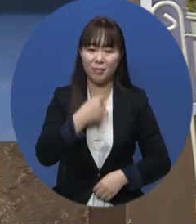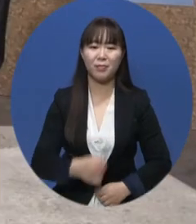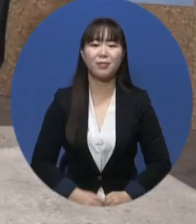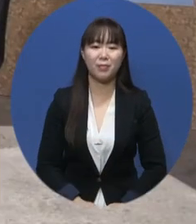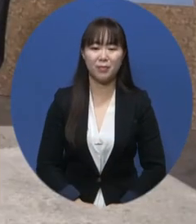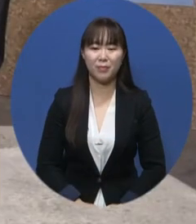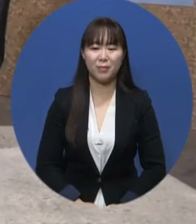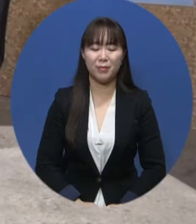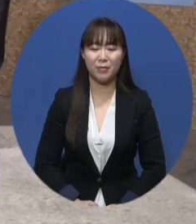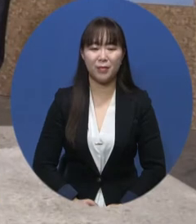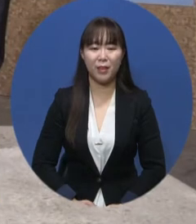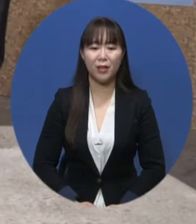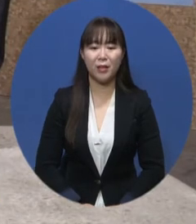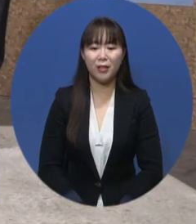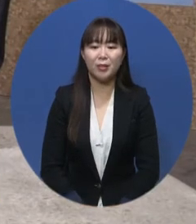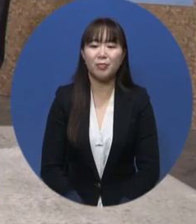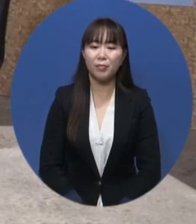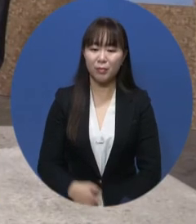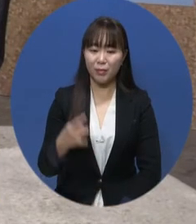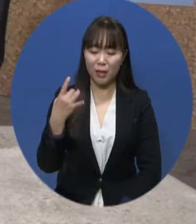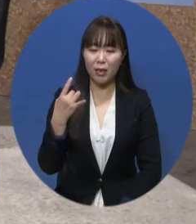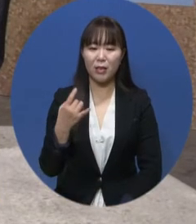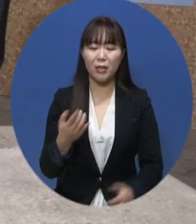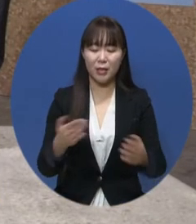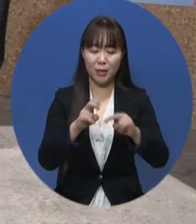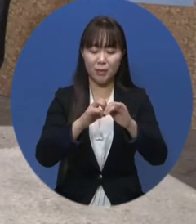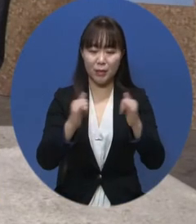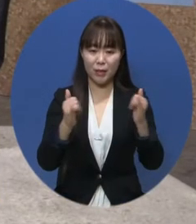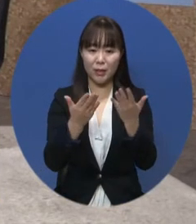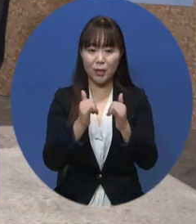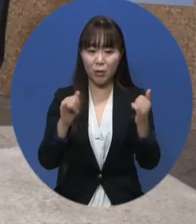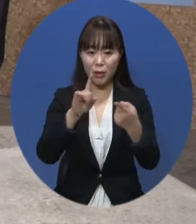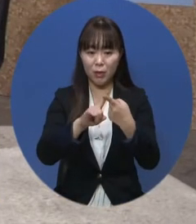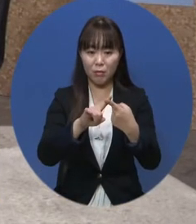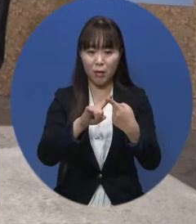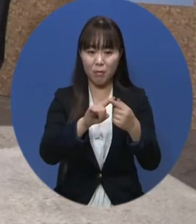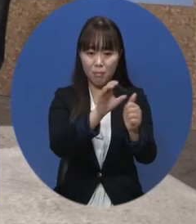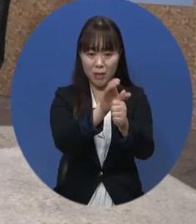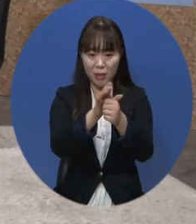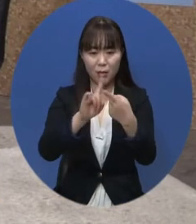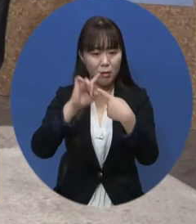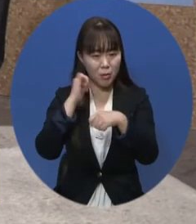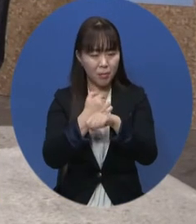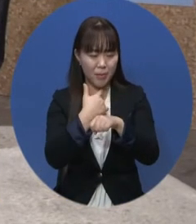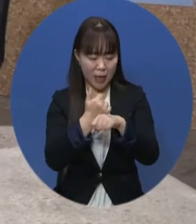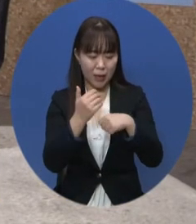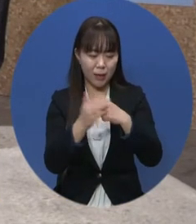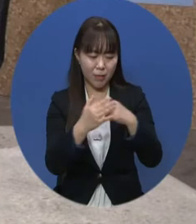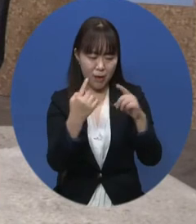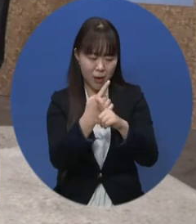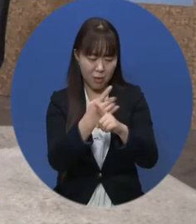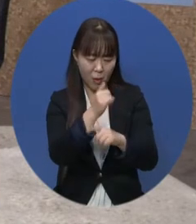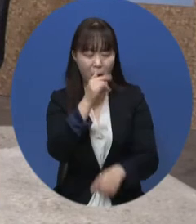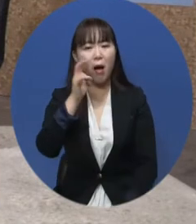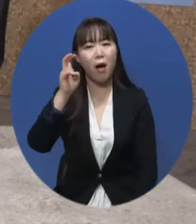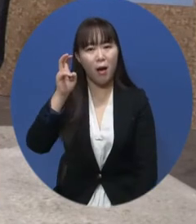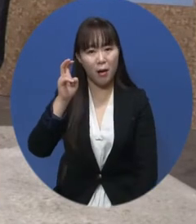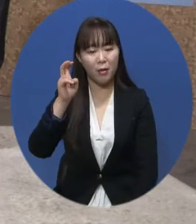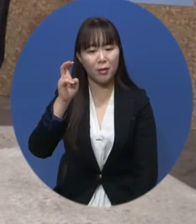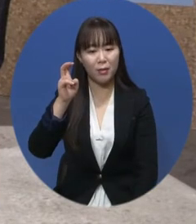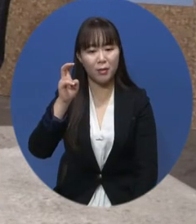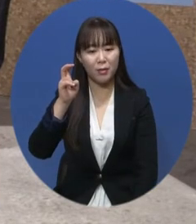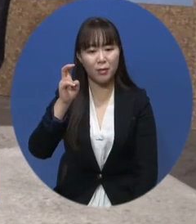네. 원래 이제 그 인력 배치는 연구를 했기 때문에 네. 좀 개선이 될 것 같습니다. 그